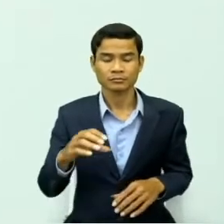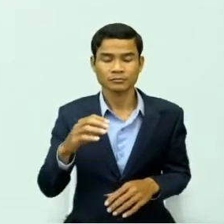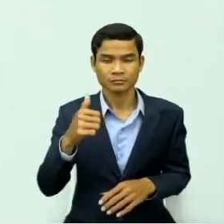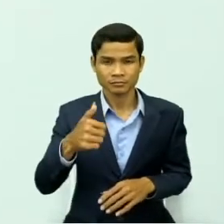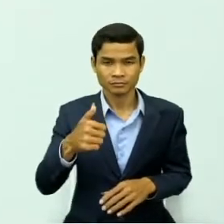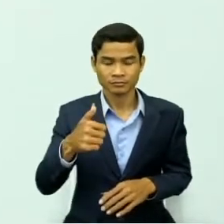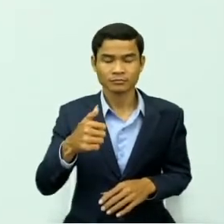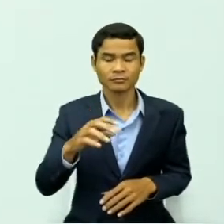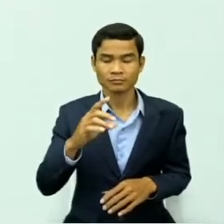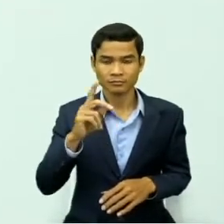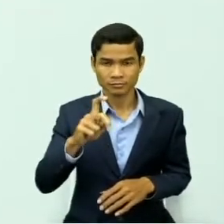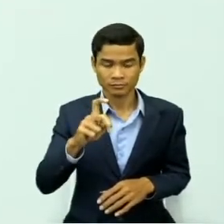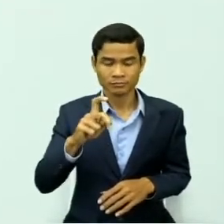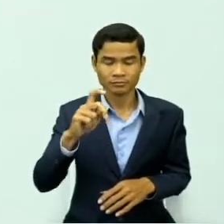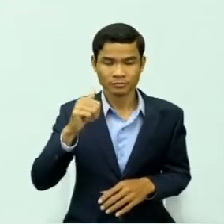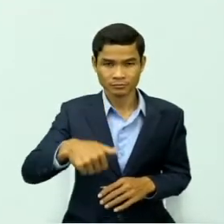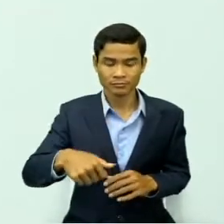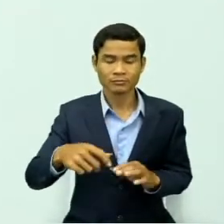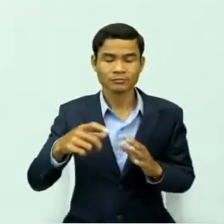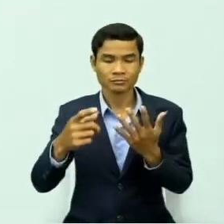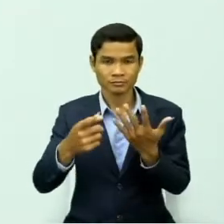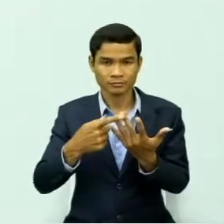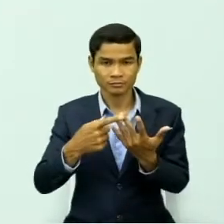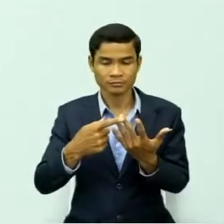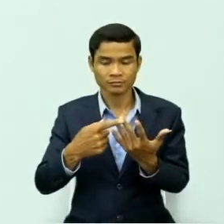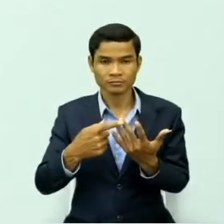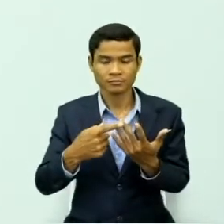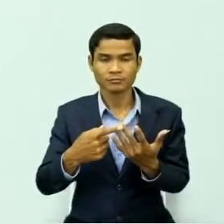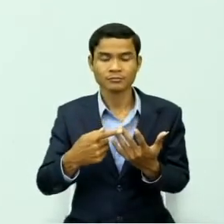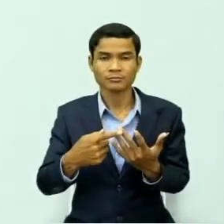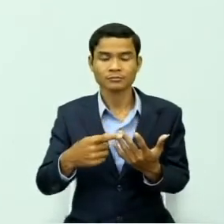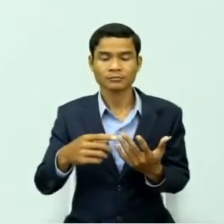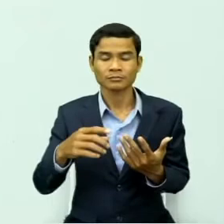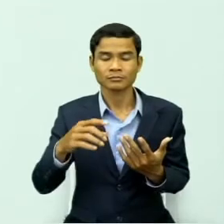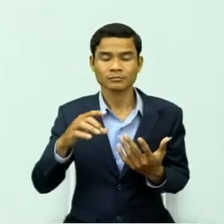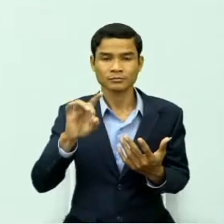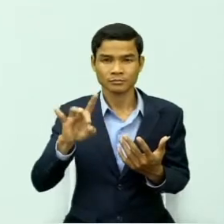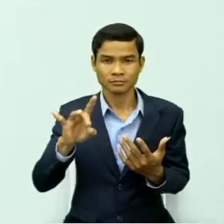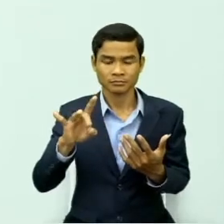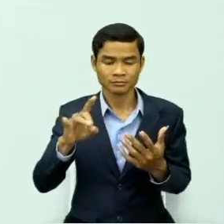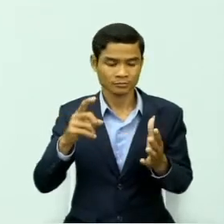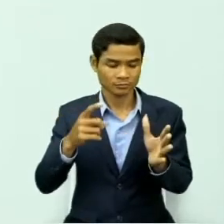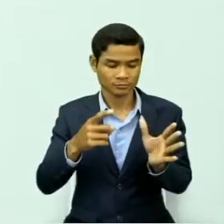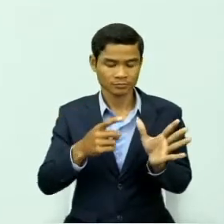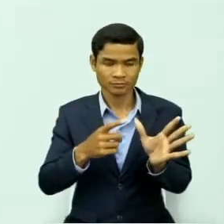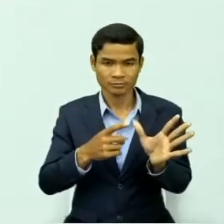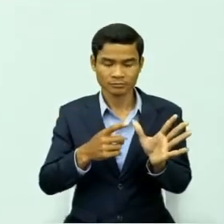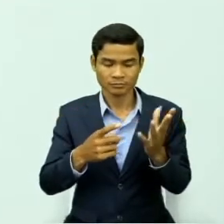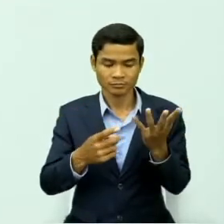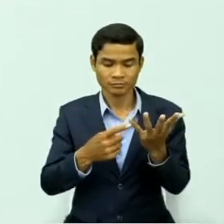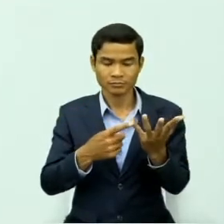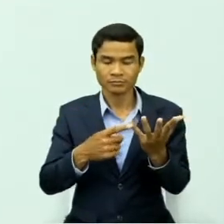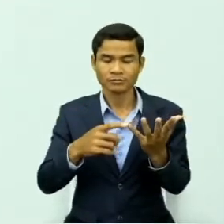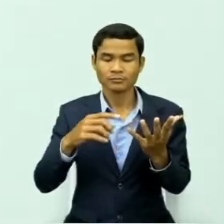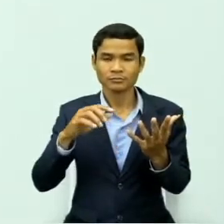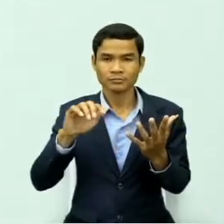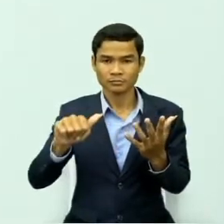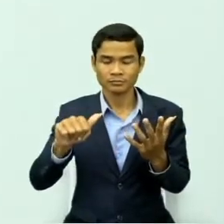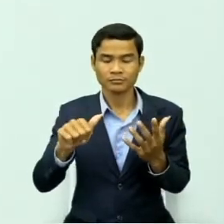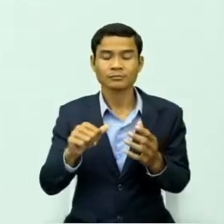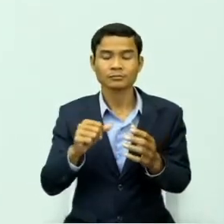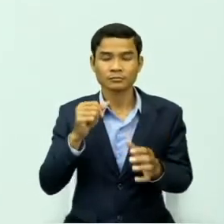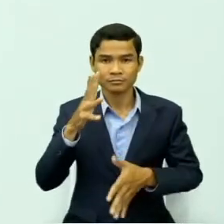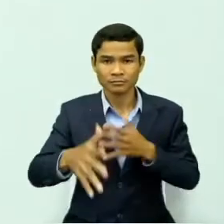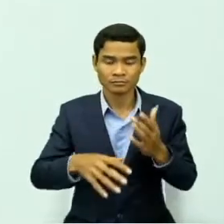ấm. Pnom. Bờ ế bê nâng nhớ bình.